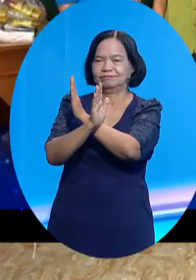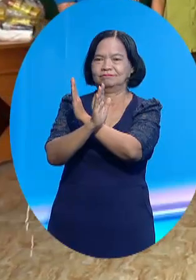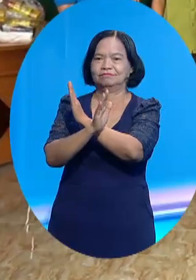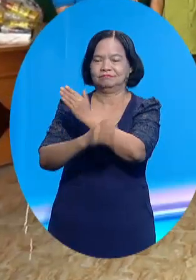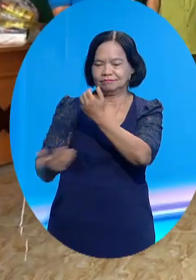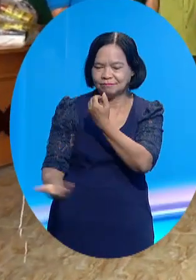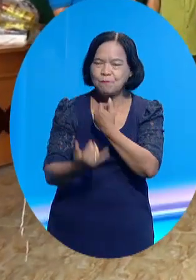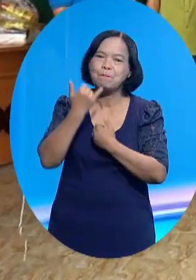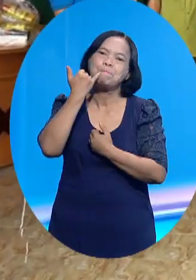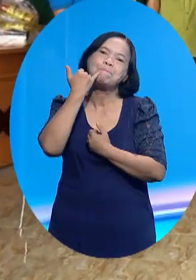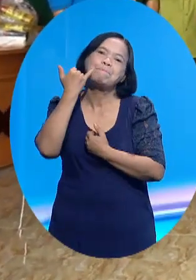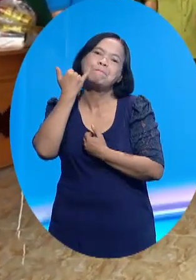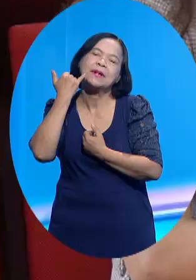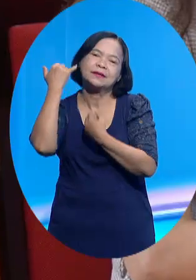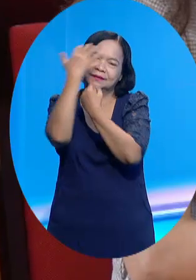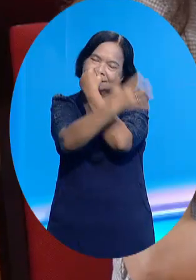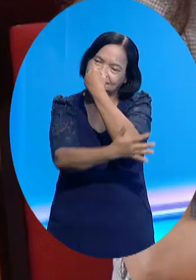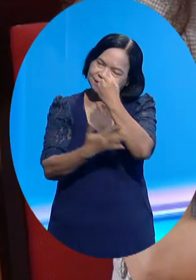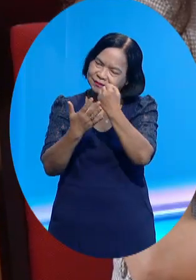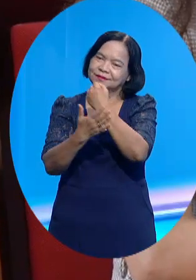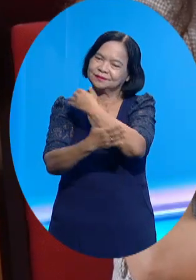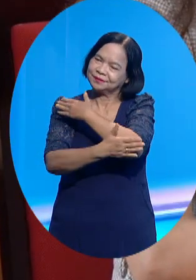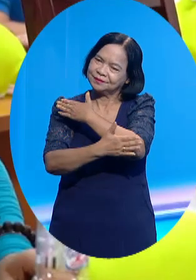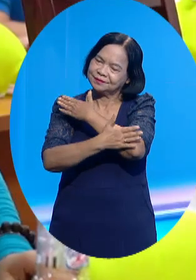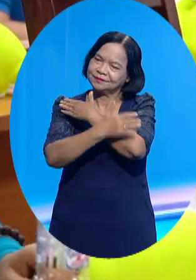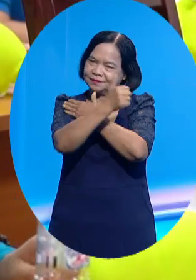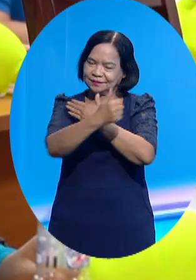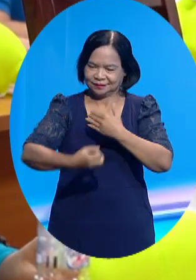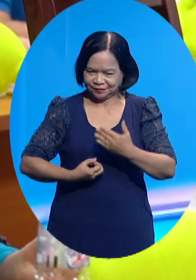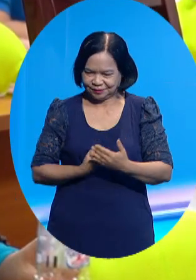rừng ngập mặn trên phạm vi cả nước Từ đó hỗ trợ sinh kế cho người dân hiệu quả hơn